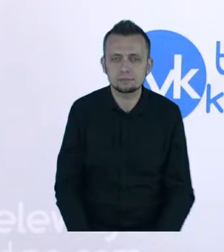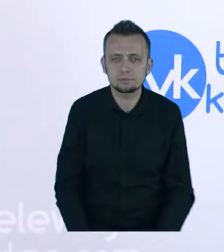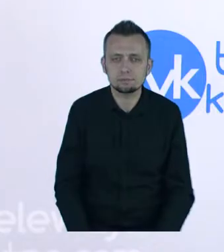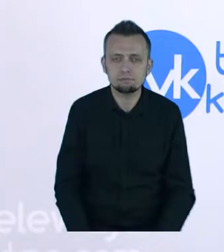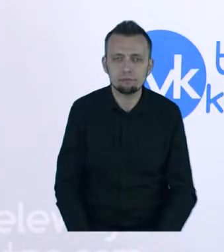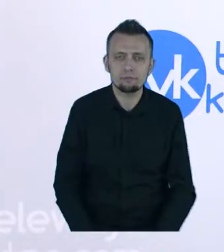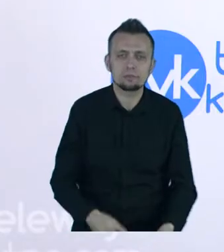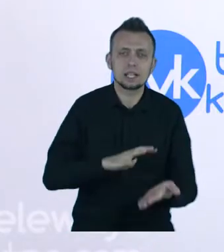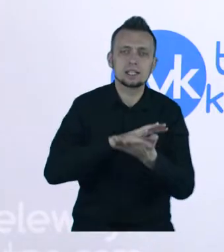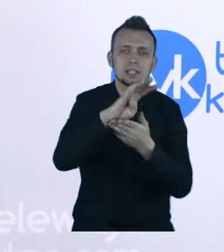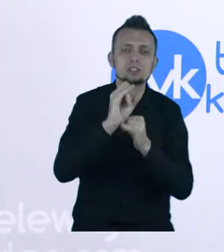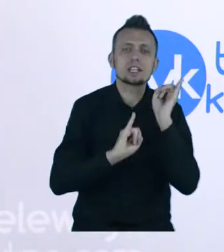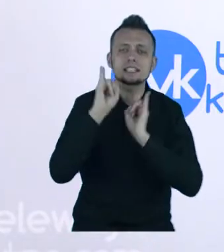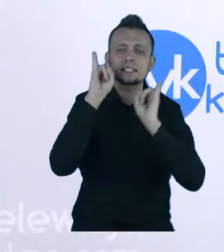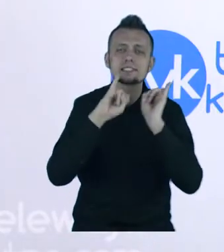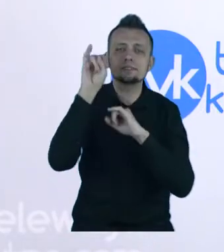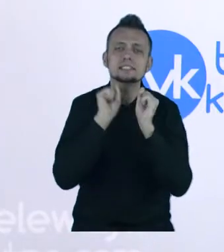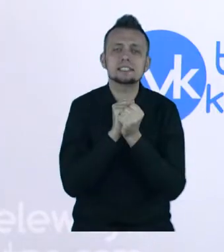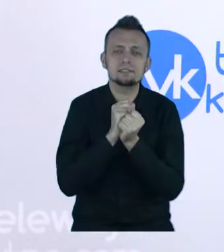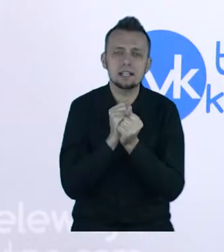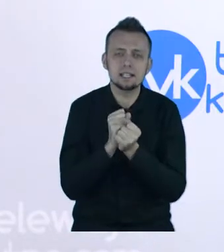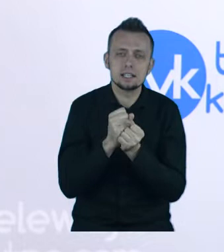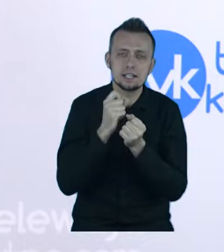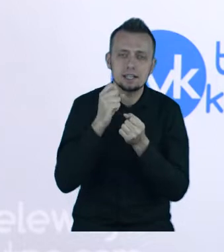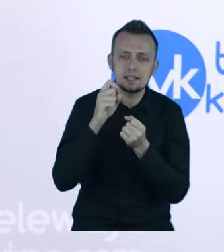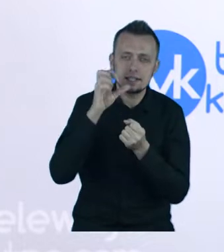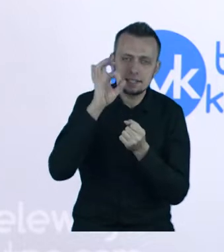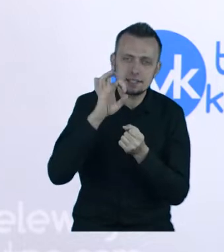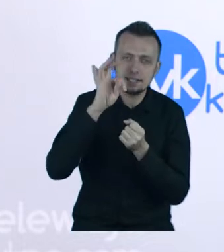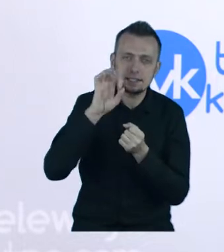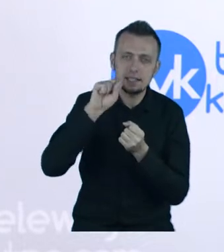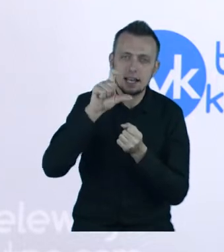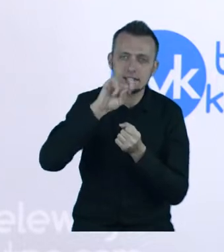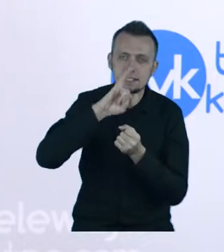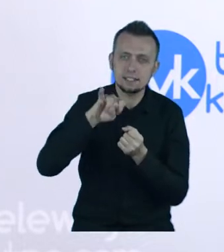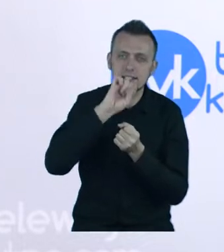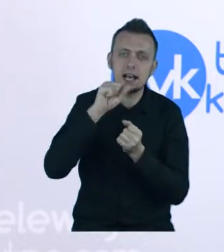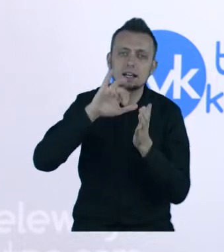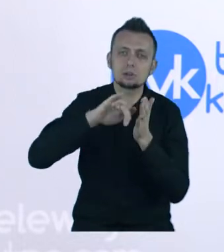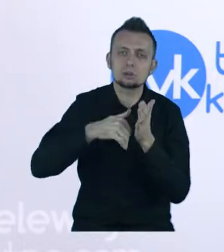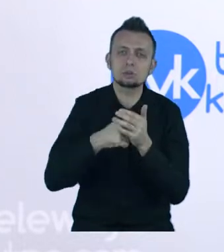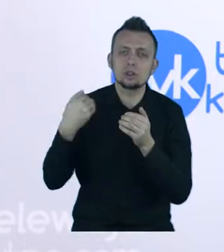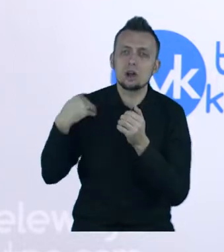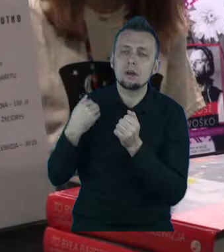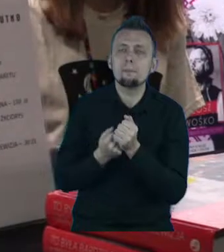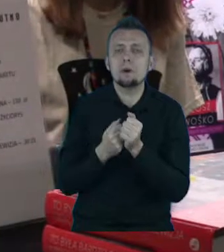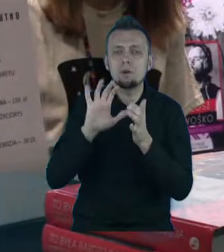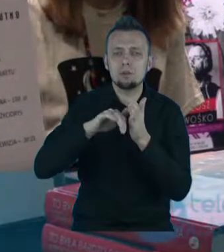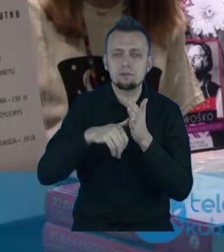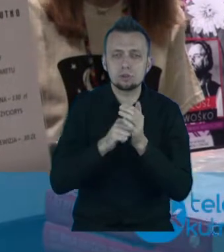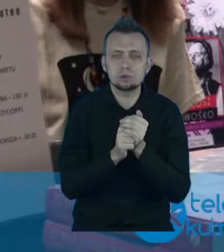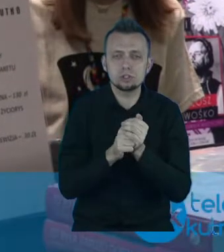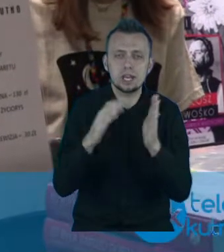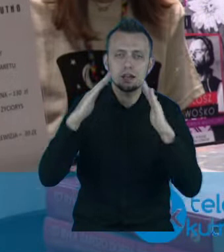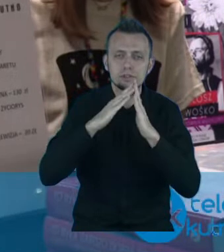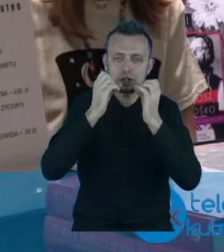14. Festiwal Stacja Kutno przeszedł do historii. W weekend w Kutnowskim Domu Kultury odbył się koncert konkursowy oraz koncert galowy. Za nami